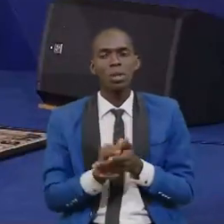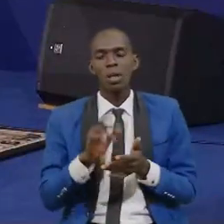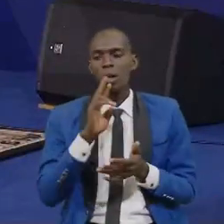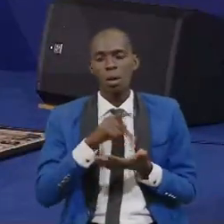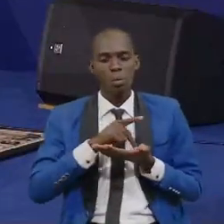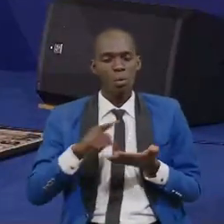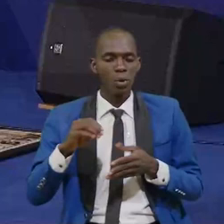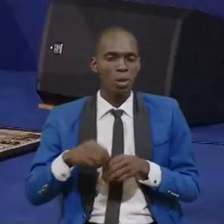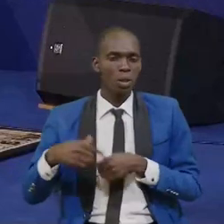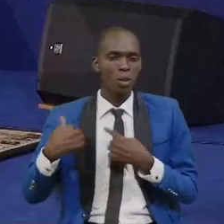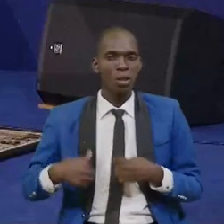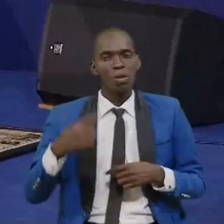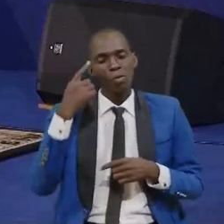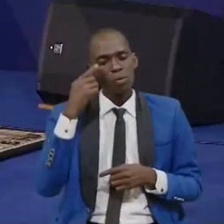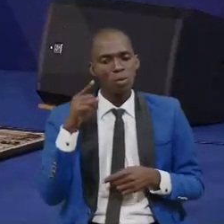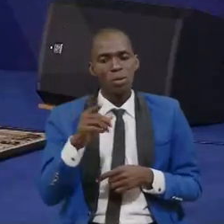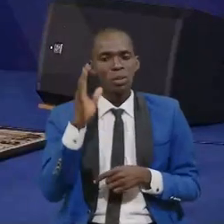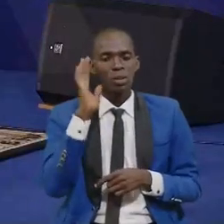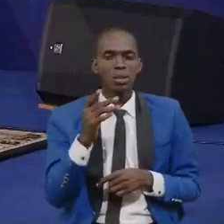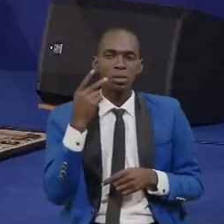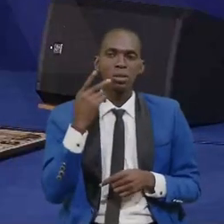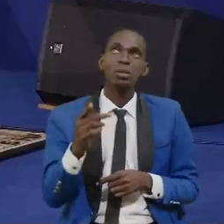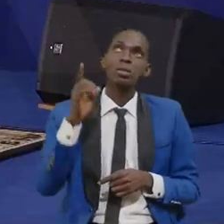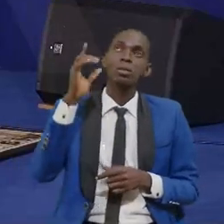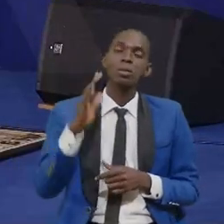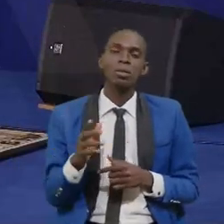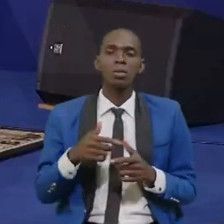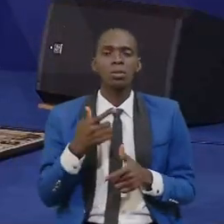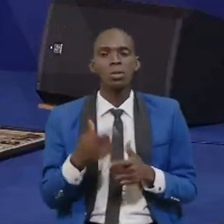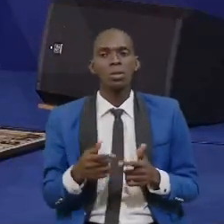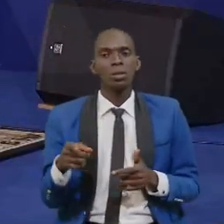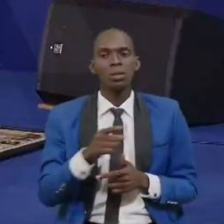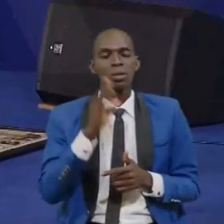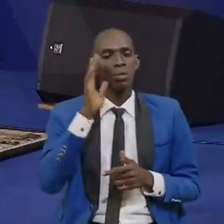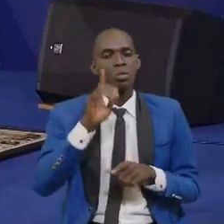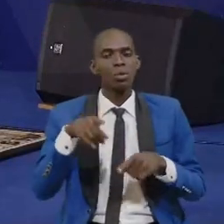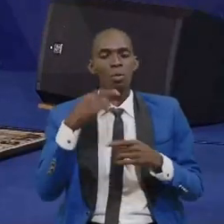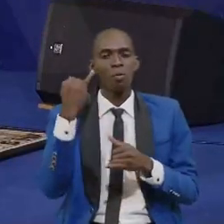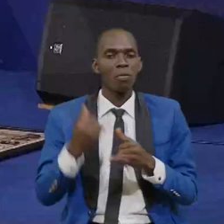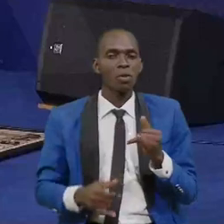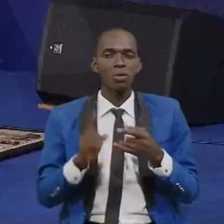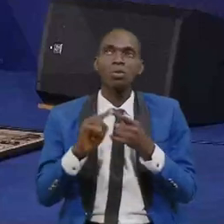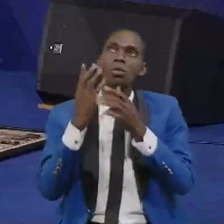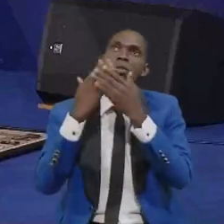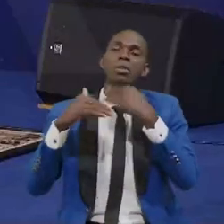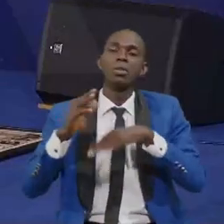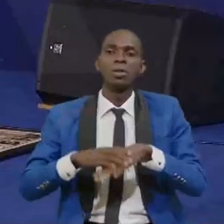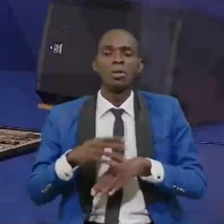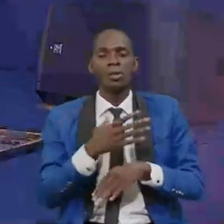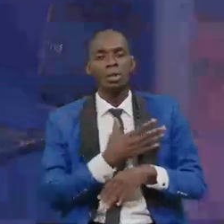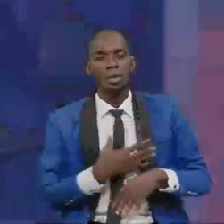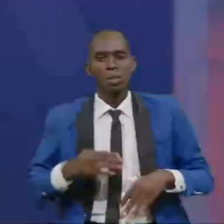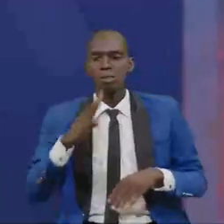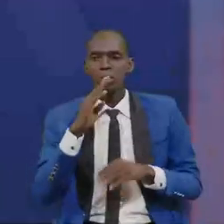de cœur, car ils verront Dieu, alors ils iront finalement au ciel et